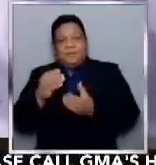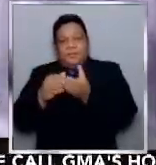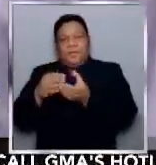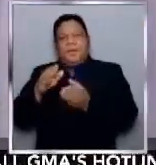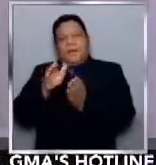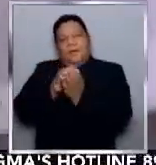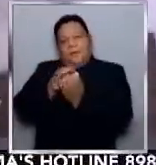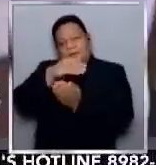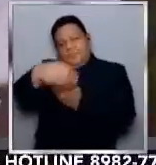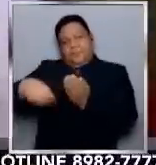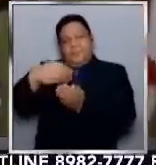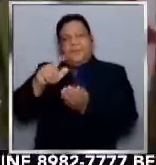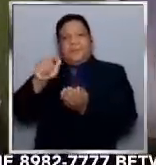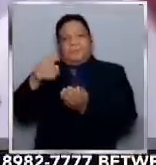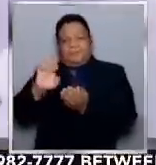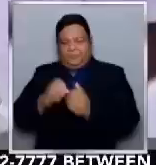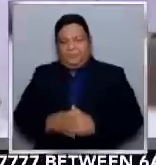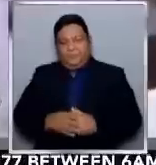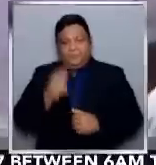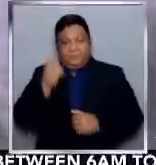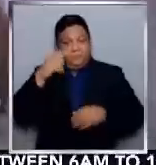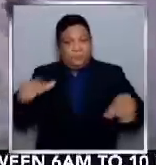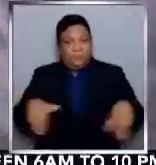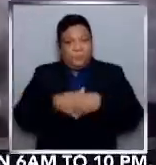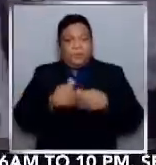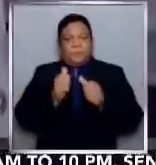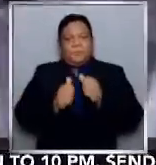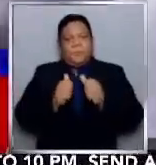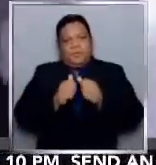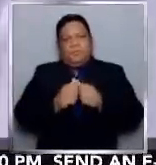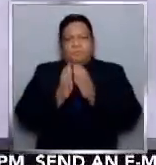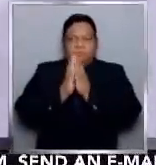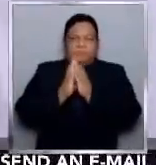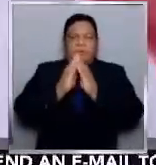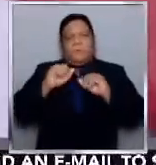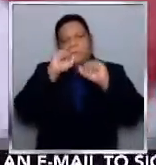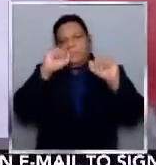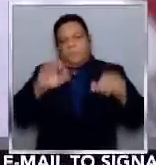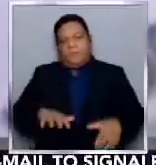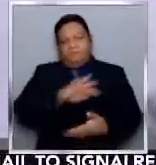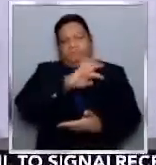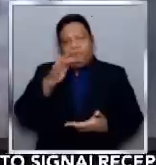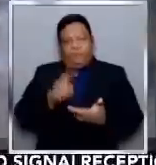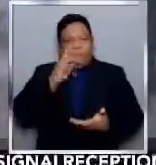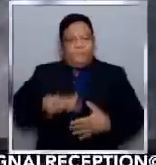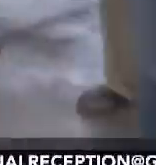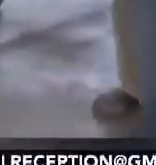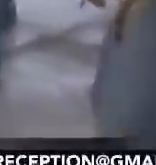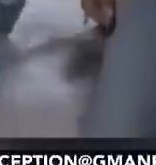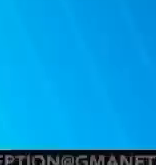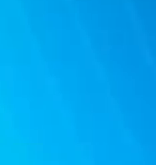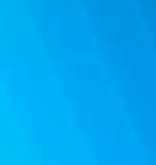Ang pagpapakasal sa buhaya ay isang abundance ritual o ritual ng paghiling ng kasaganahan para sa kanilang lugar.